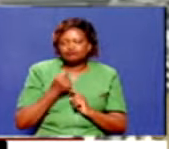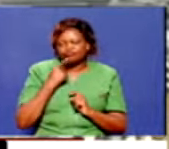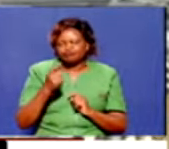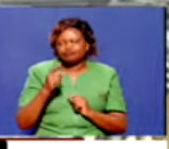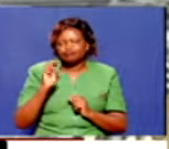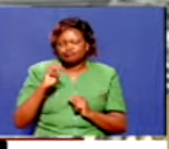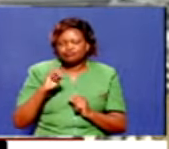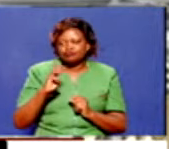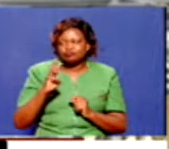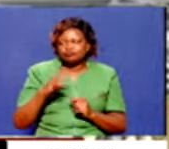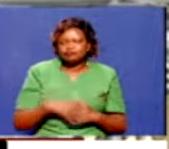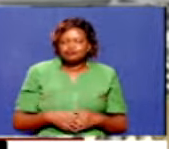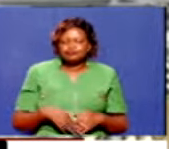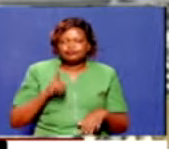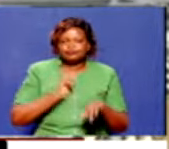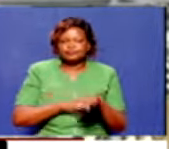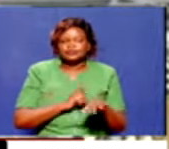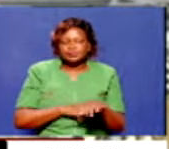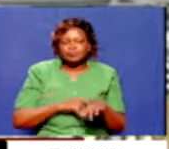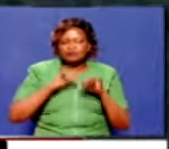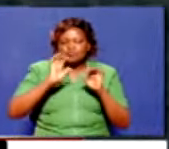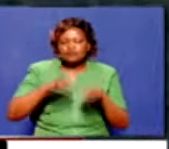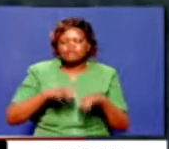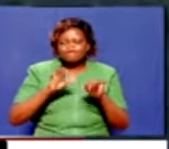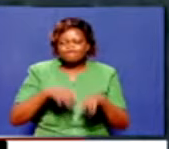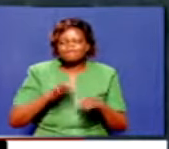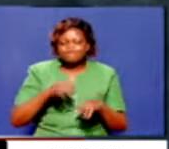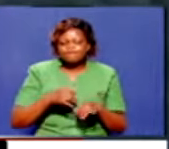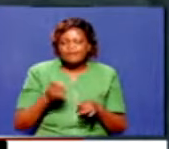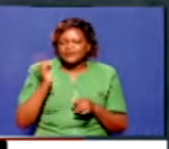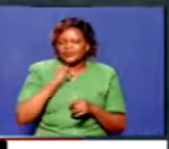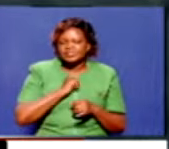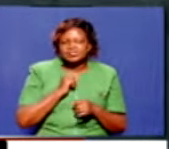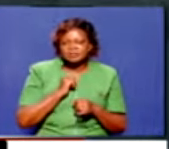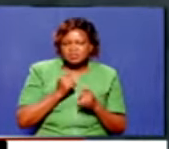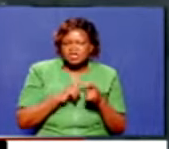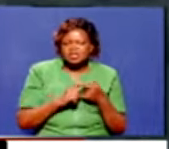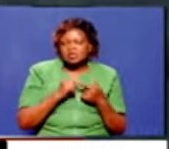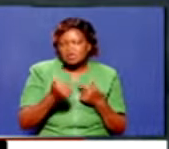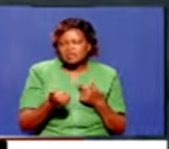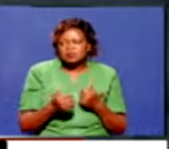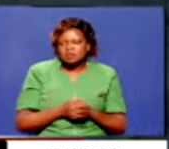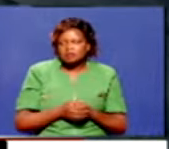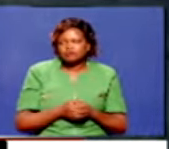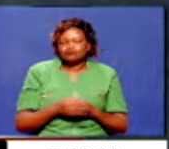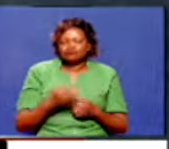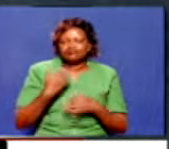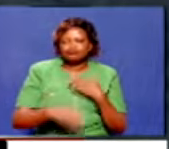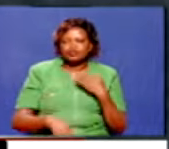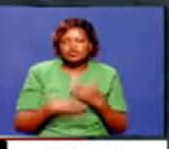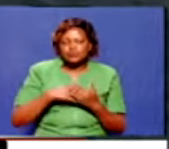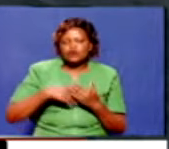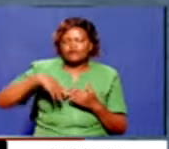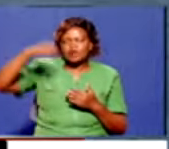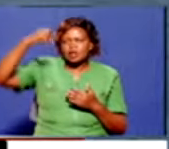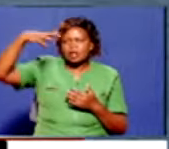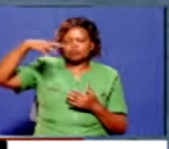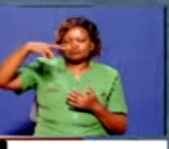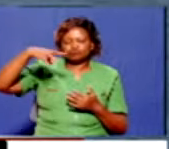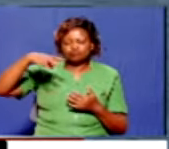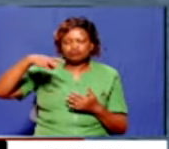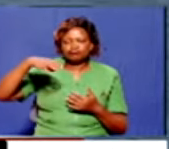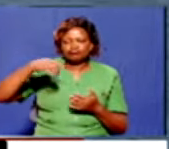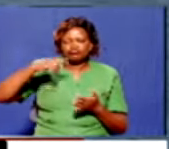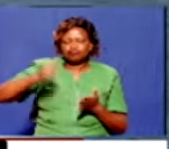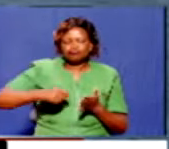Pindi uchibanji visima utakapokamilika, ujenzi wa kiwanda cha umeme utaanza mara moja.